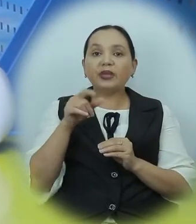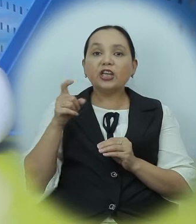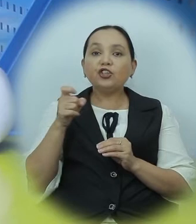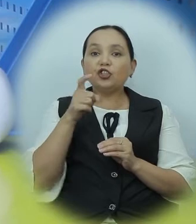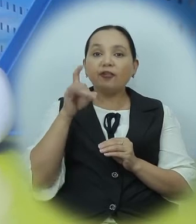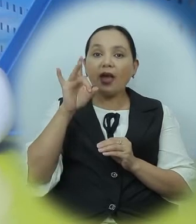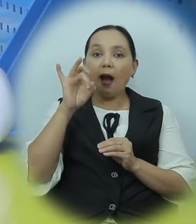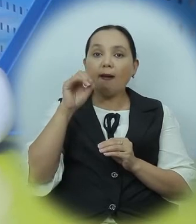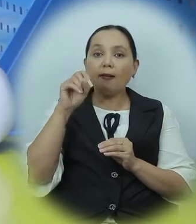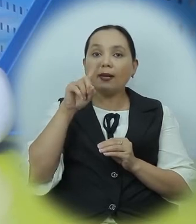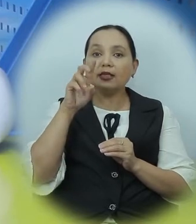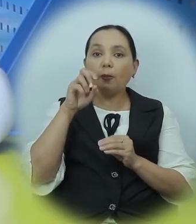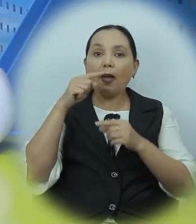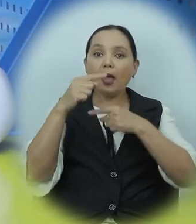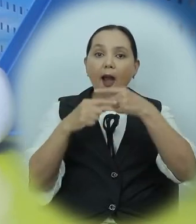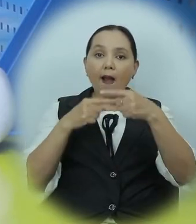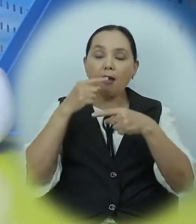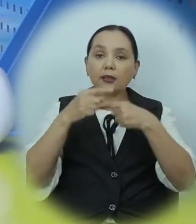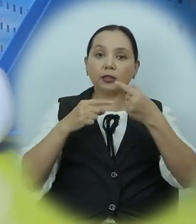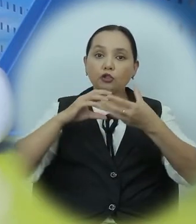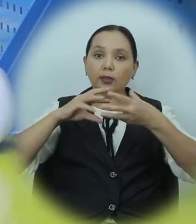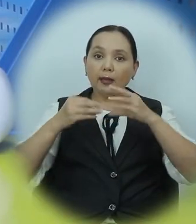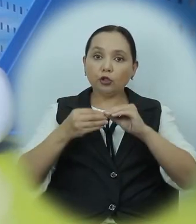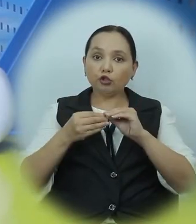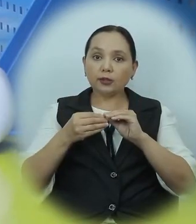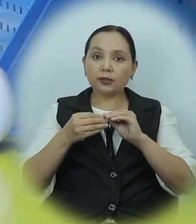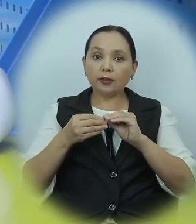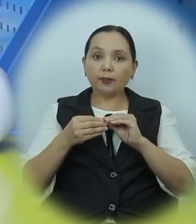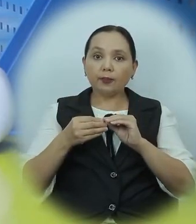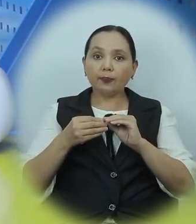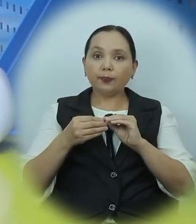chervyak rezbani aylantirishi natijasida